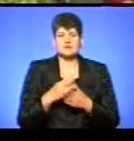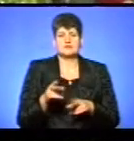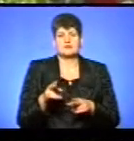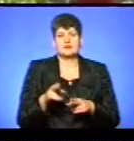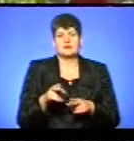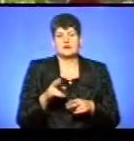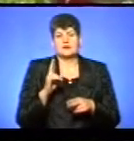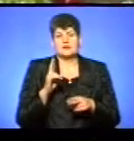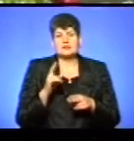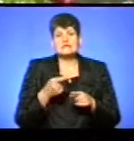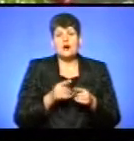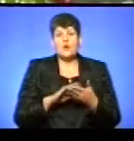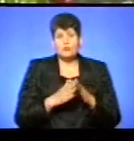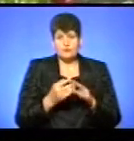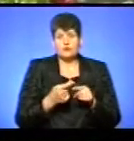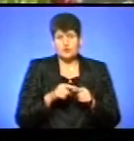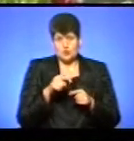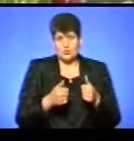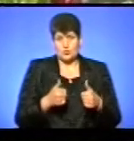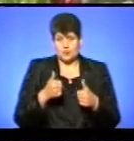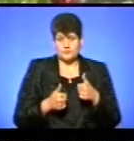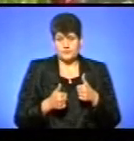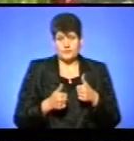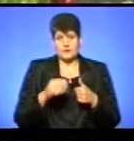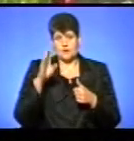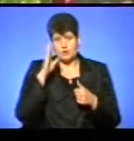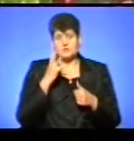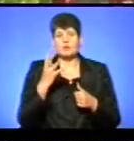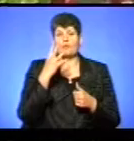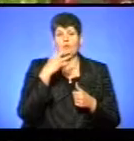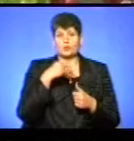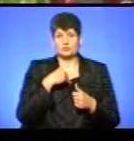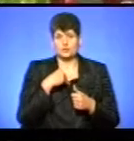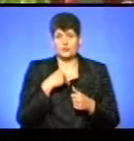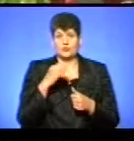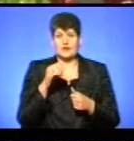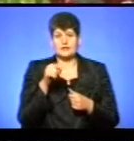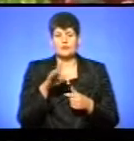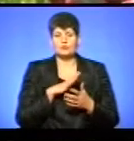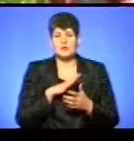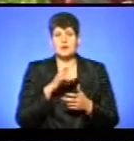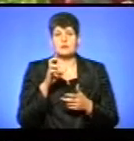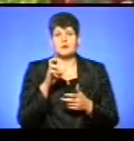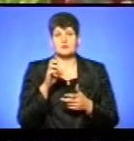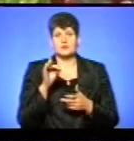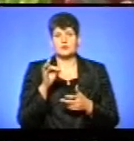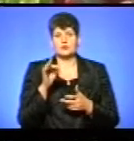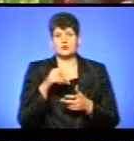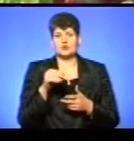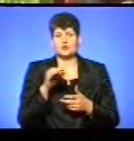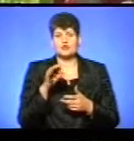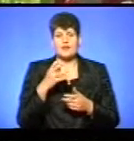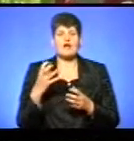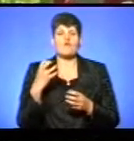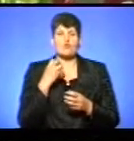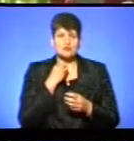конкурсу. За умовами цього конкурсу хлопчик прикутнув кусочок грушки, а в тій грушці всередині була бджола, яка його вкусила. Ну і